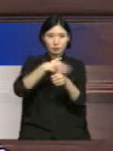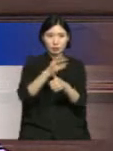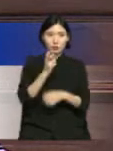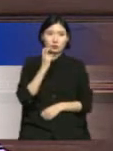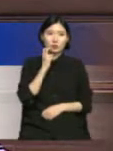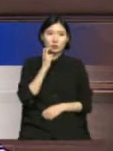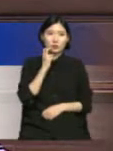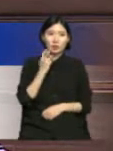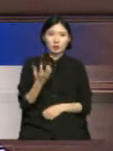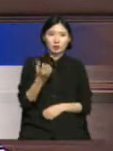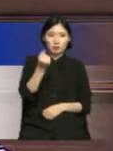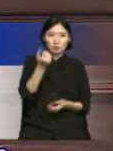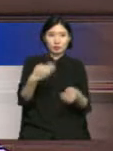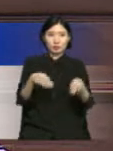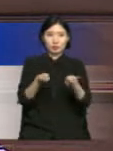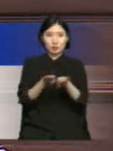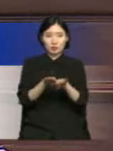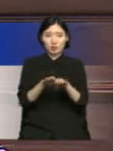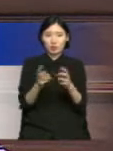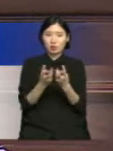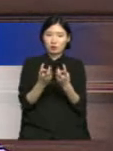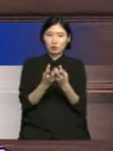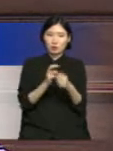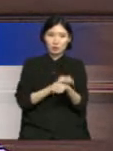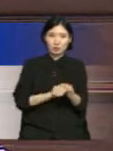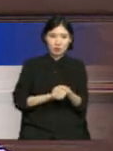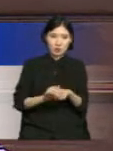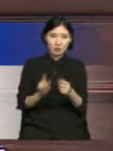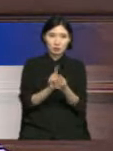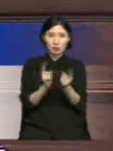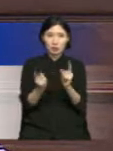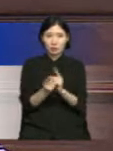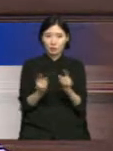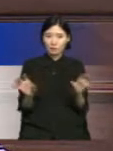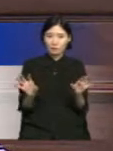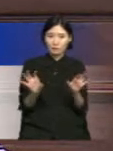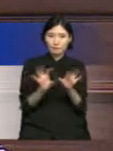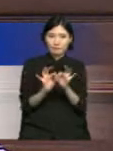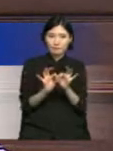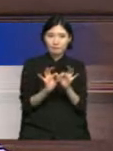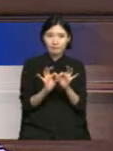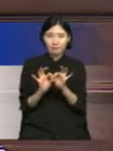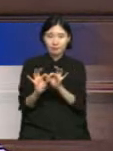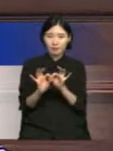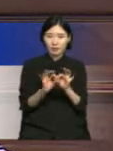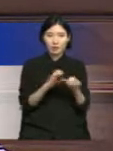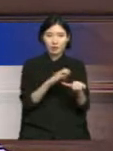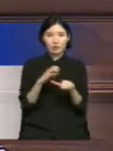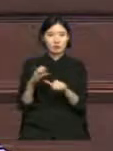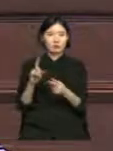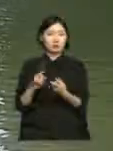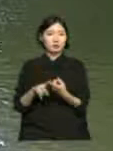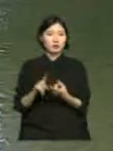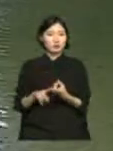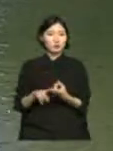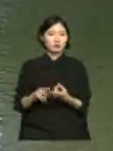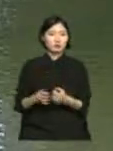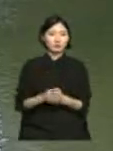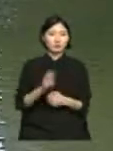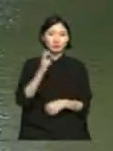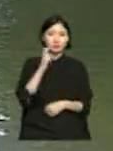시절 물들 더 페 잘 서로 연계 하에 관련 해 반드시 이는 되요